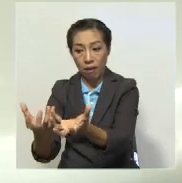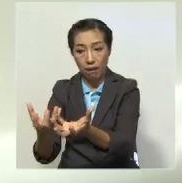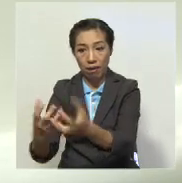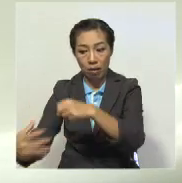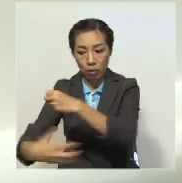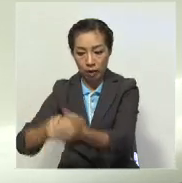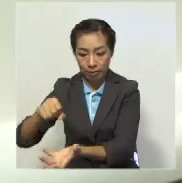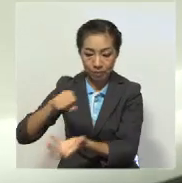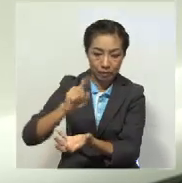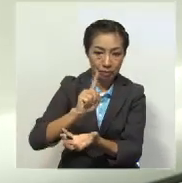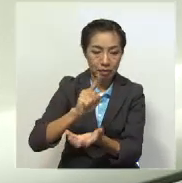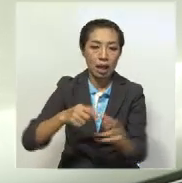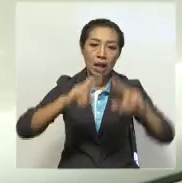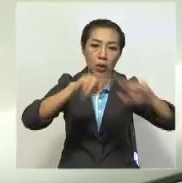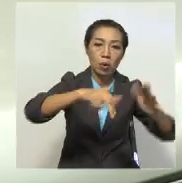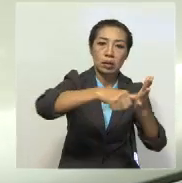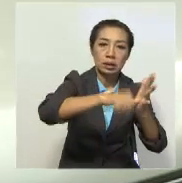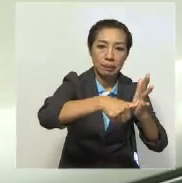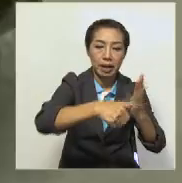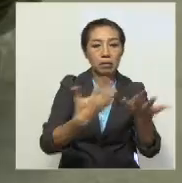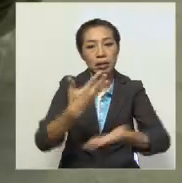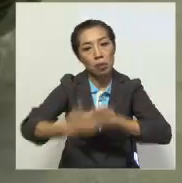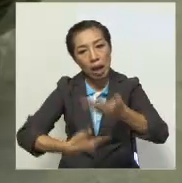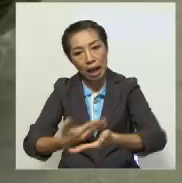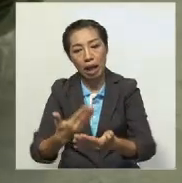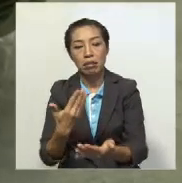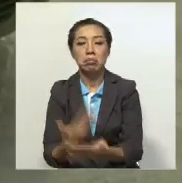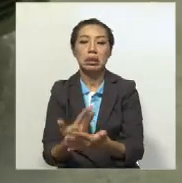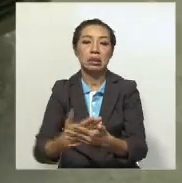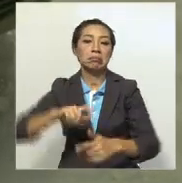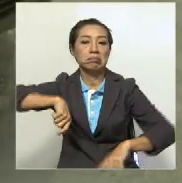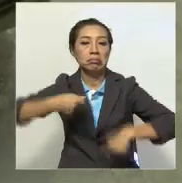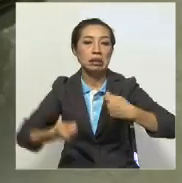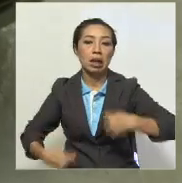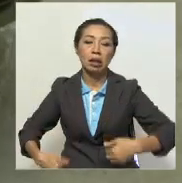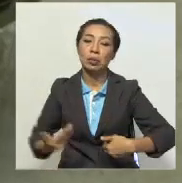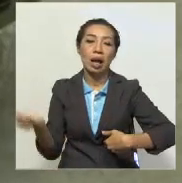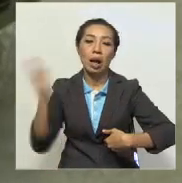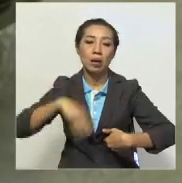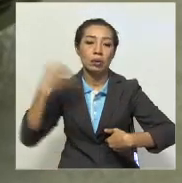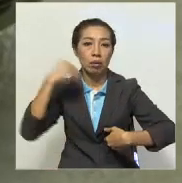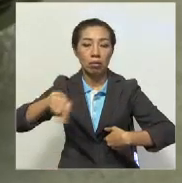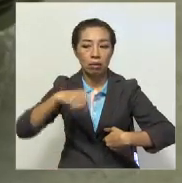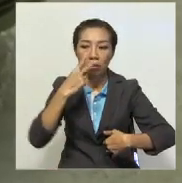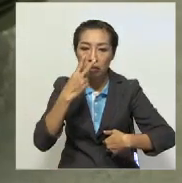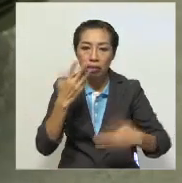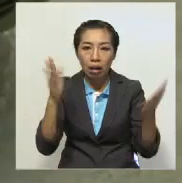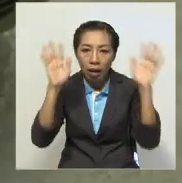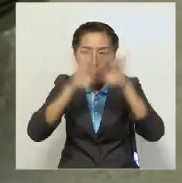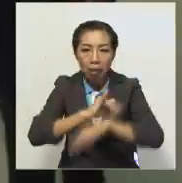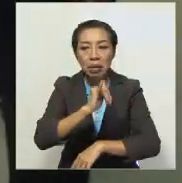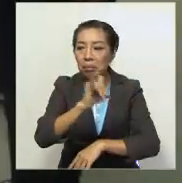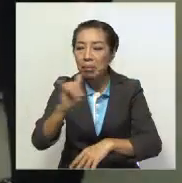าไปขายนะครับเพื่อนำเงินมาใช้ในชีวิตประจำวันโอ้โหนี่ทำเหมือนกับไปช้อปปิ้งห้างสรรพสินค้าเลยนะ